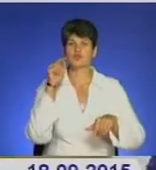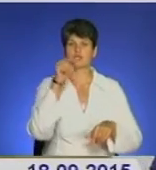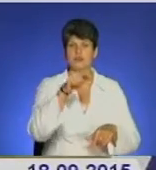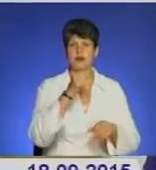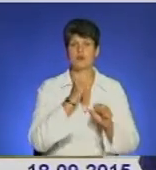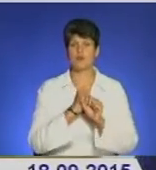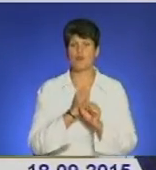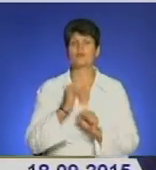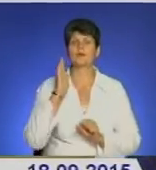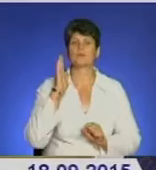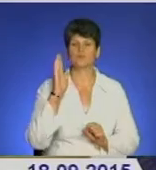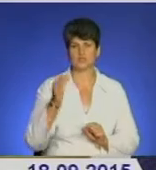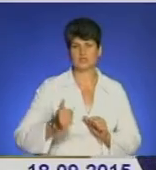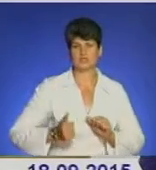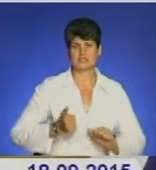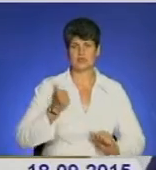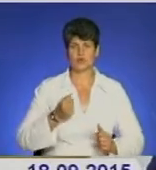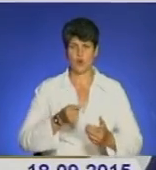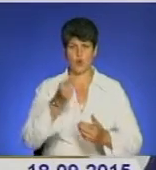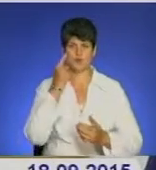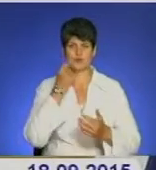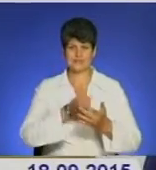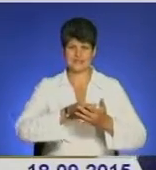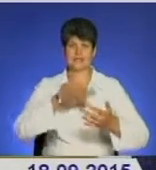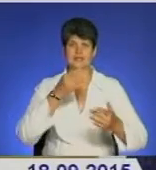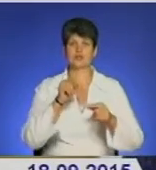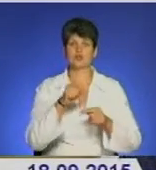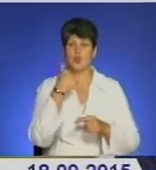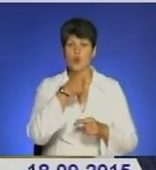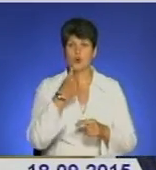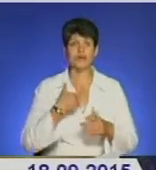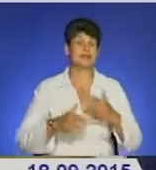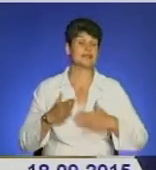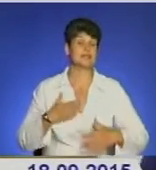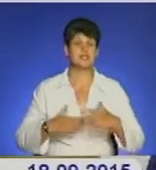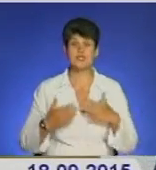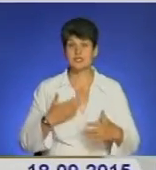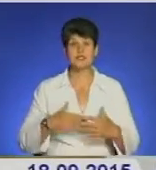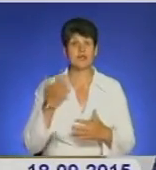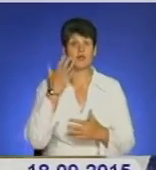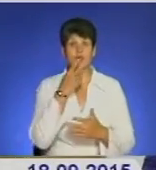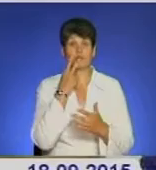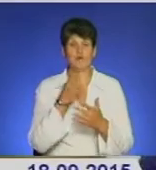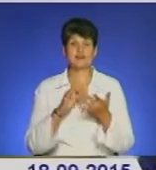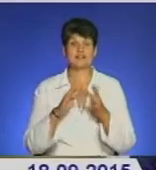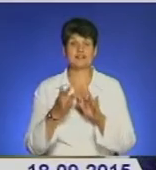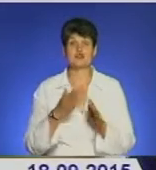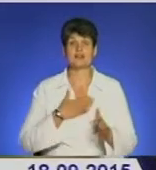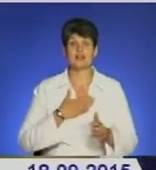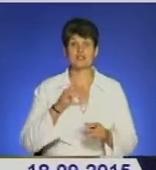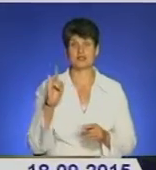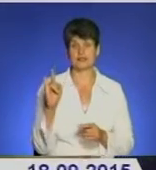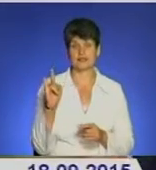буде гідно оцінена, як це було цього року. Я так тішилася, коли побачила на сайті, що наша дитина,